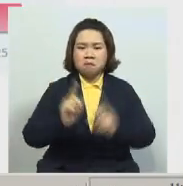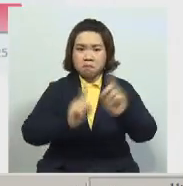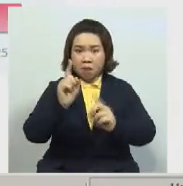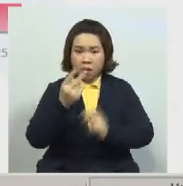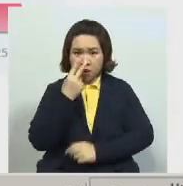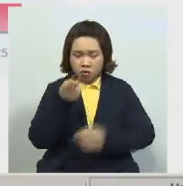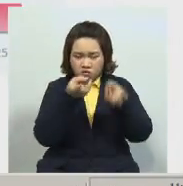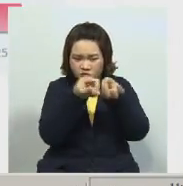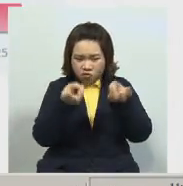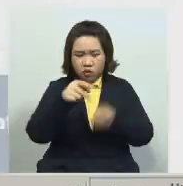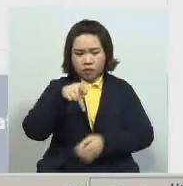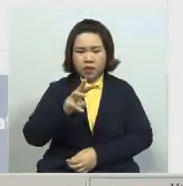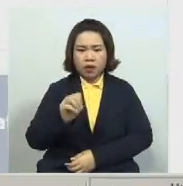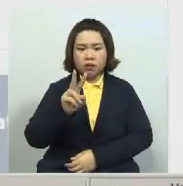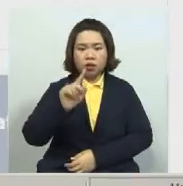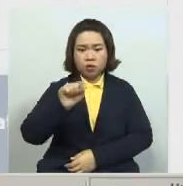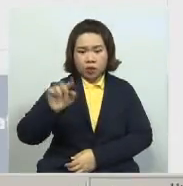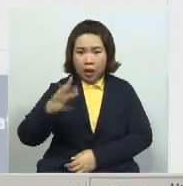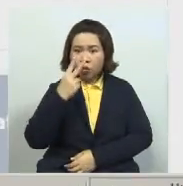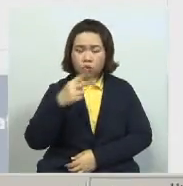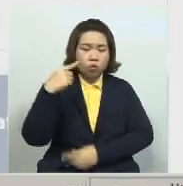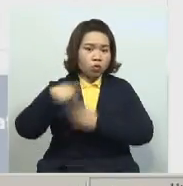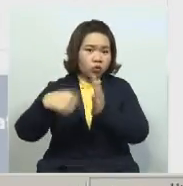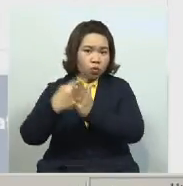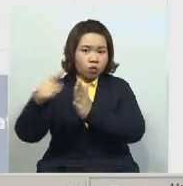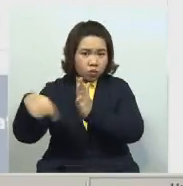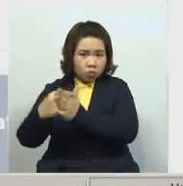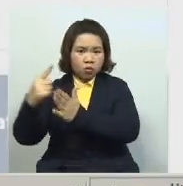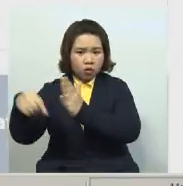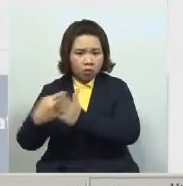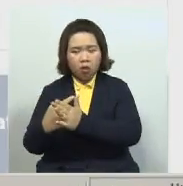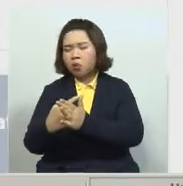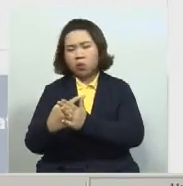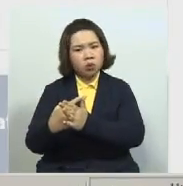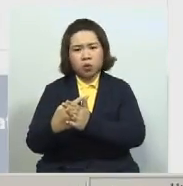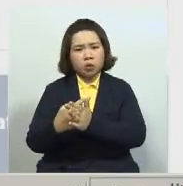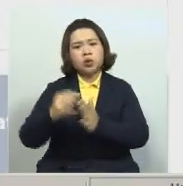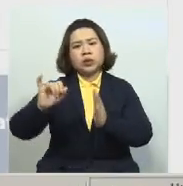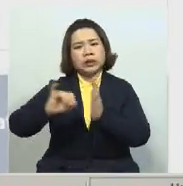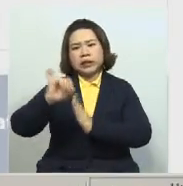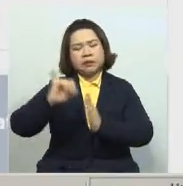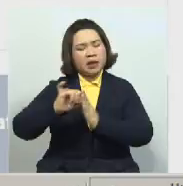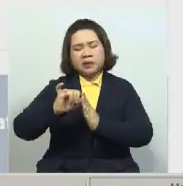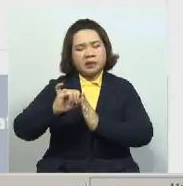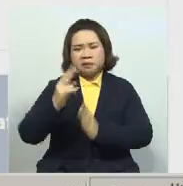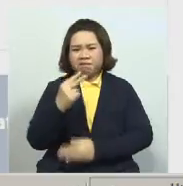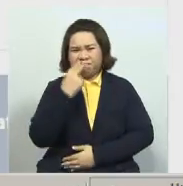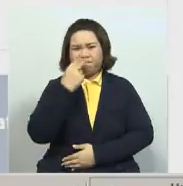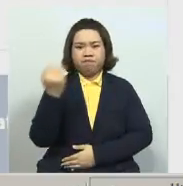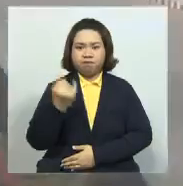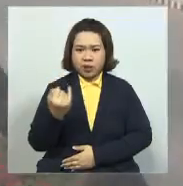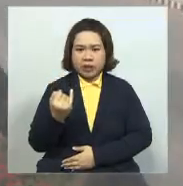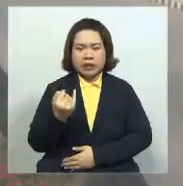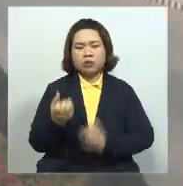ภาพฝุ่นละอองขนาดเล็ก PM 2.5 รายชั่วโมงชี้ให้เห็นว่าขณะนี้คุณภาพอากาศในพื้นที่จังหวัดเชียงใหม่อากาศไม่ดีนะคะไป